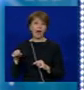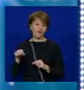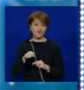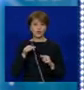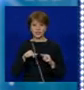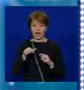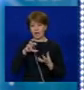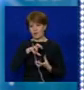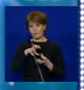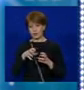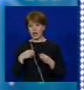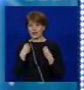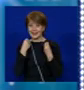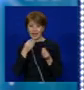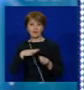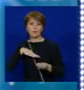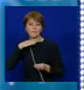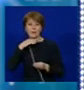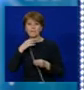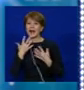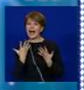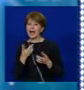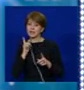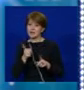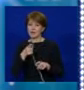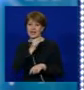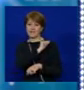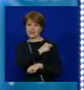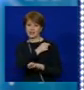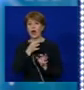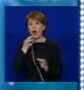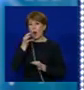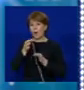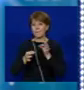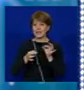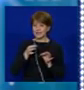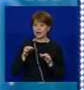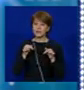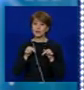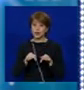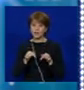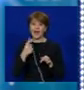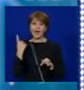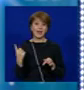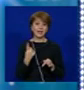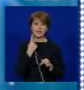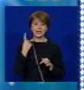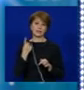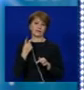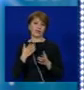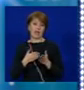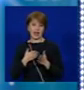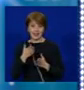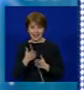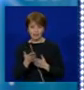Даваме пример как трябва да се вакцинираме. Разясняваме, че това към момента е единственото средство, с което науката